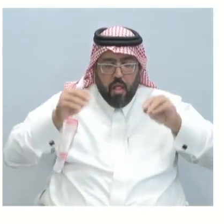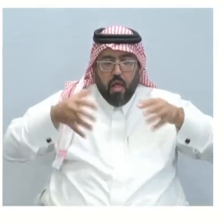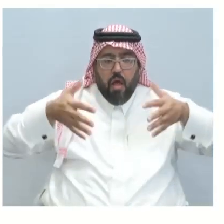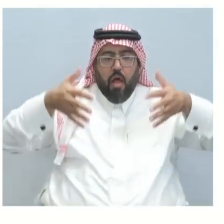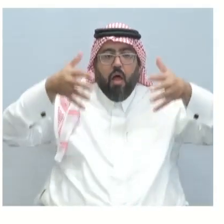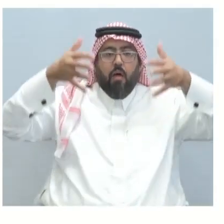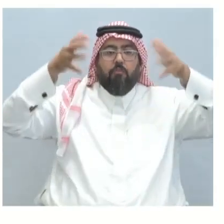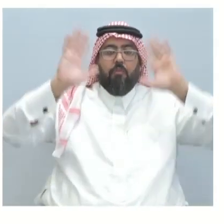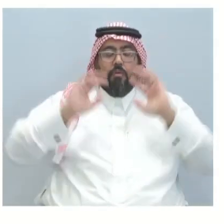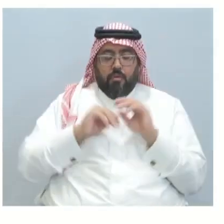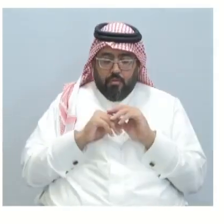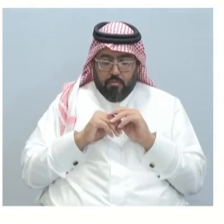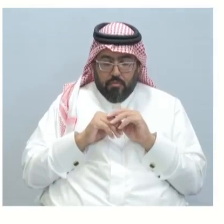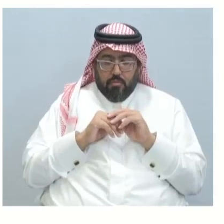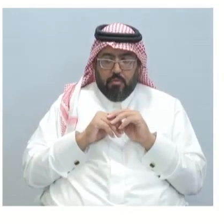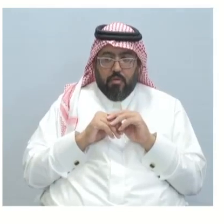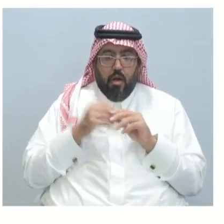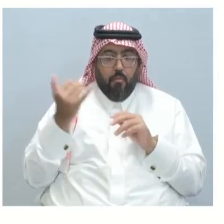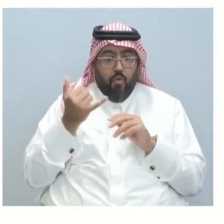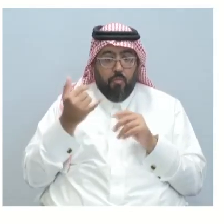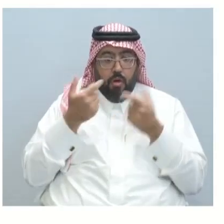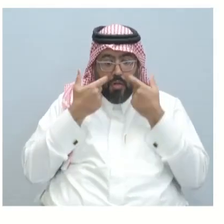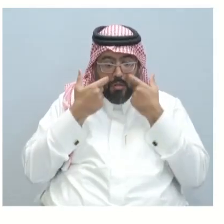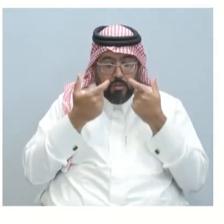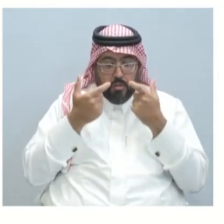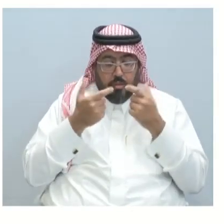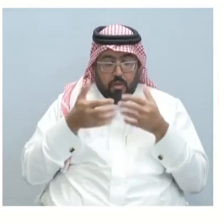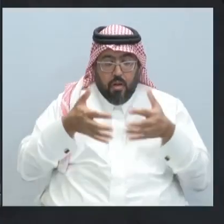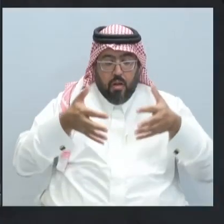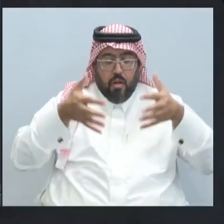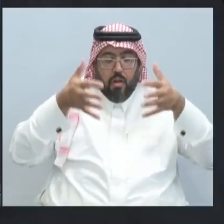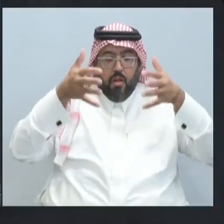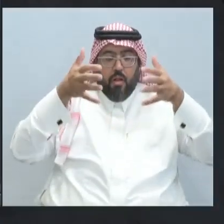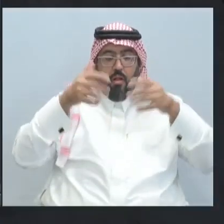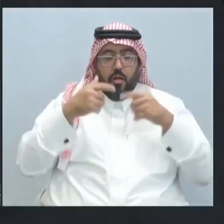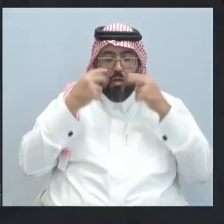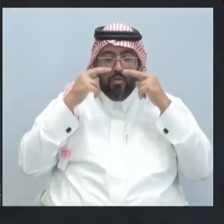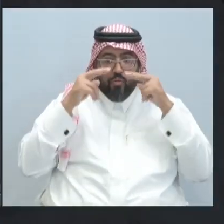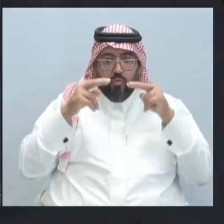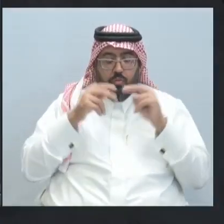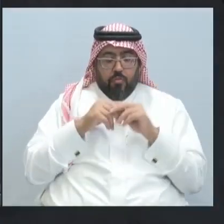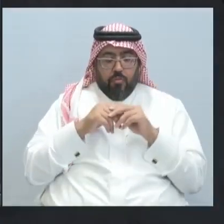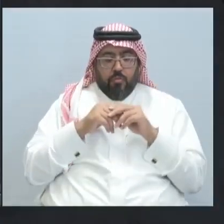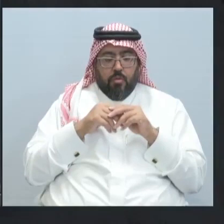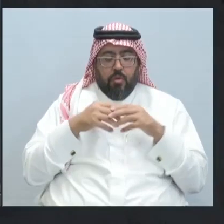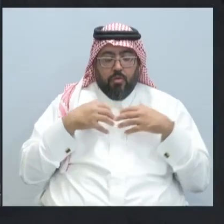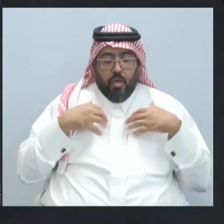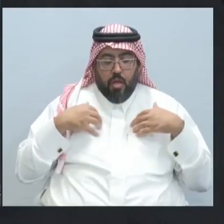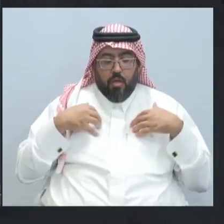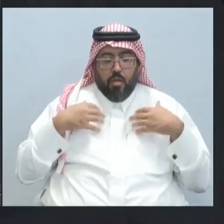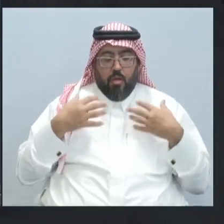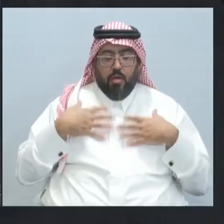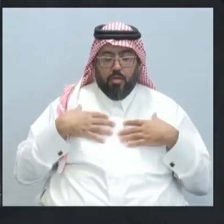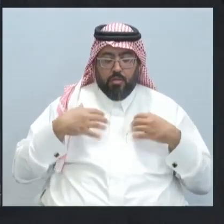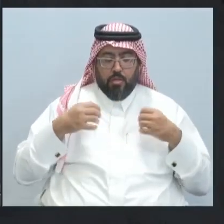و وكان حريصين على ان ان تكبر بين اعينهم وانت في سعاده وانت في